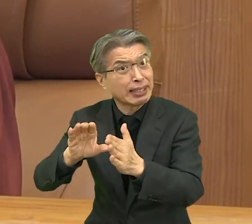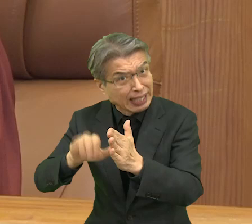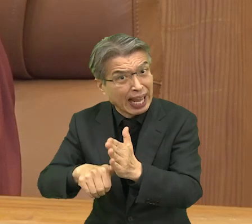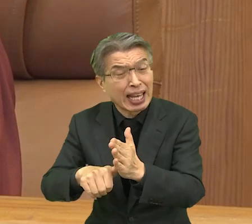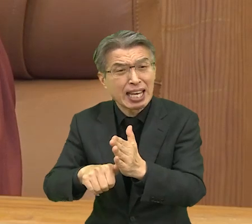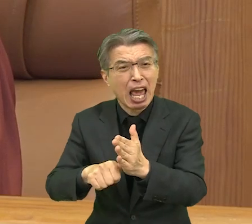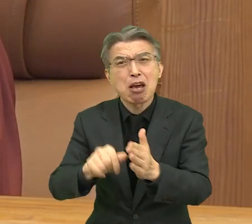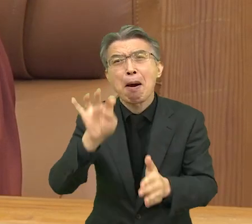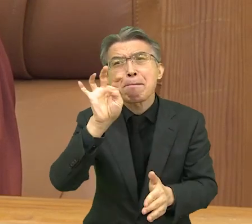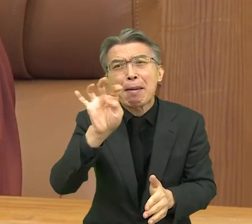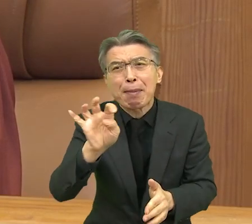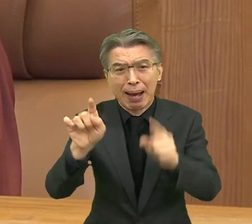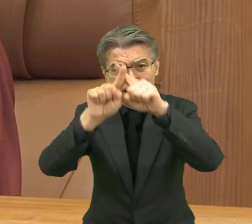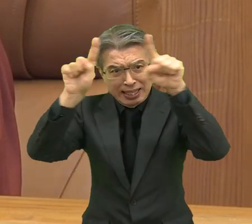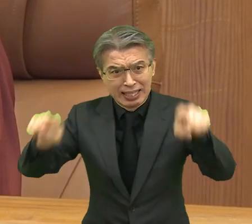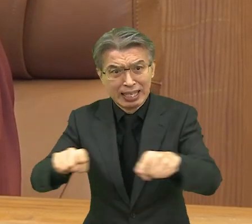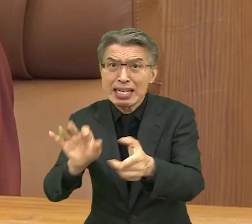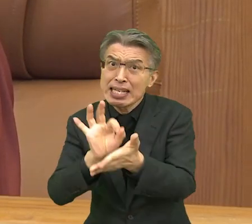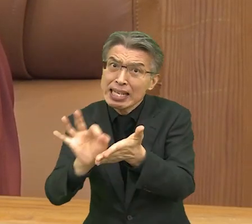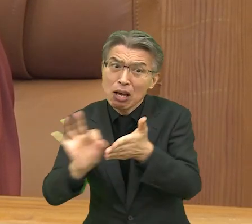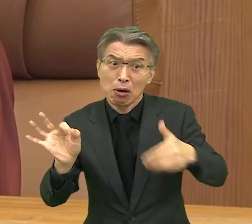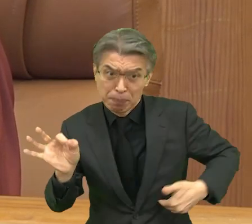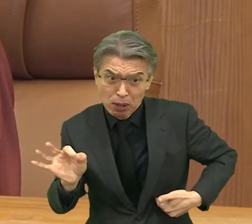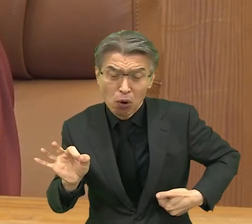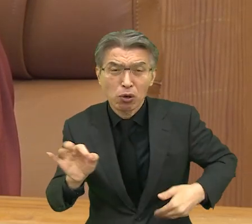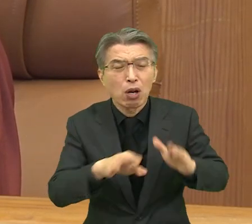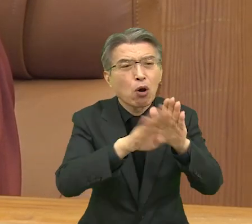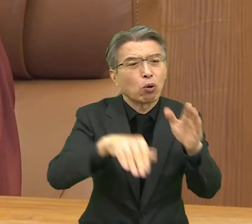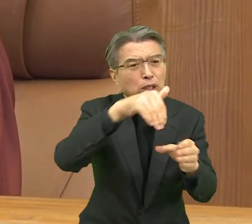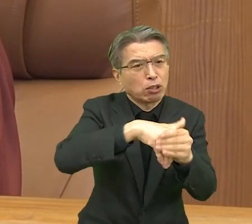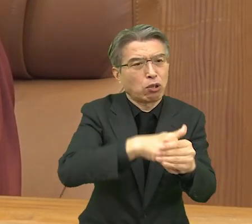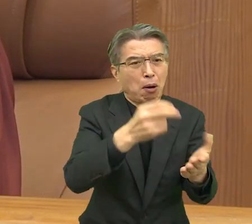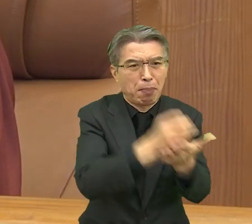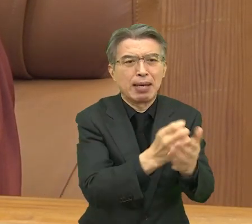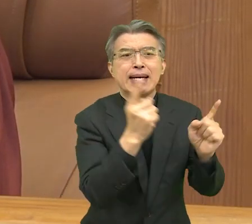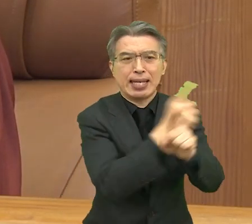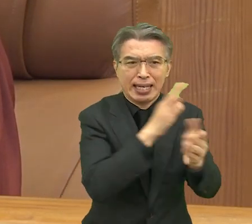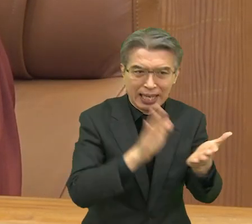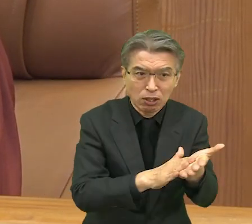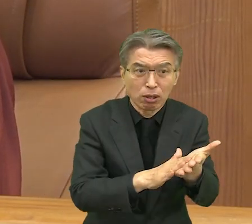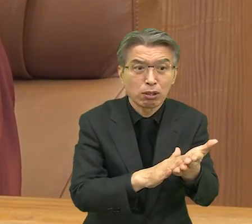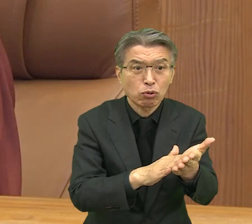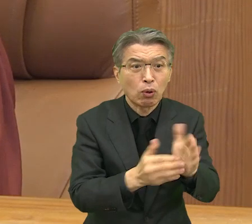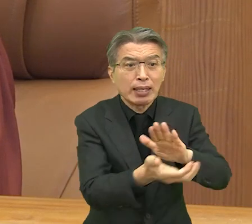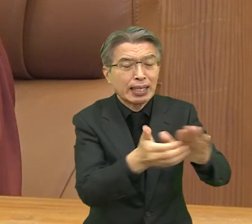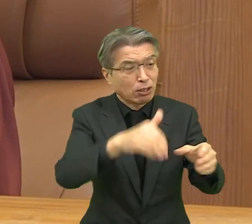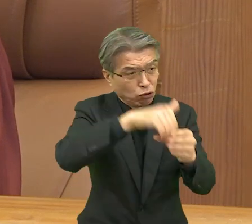있다면 공직선거법을 개정하여 사전투표용지에 QR코드를 인쇄할 수